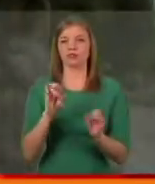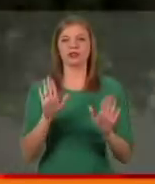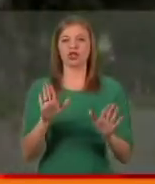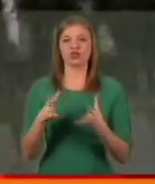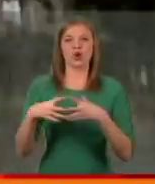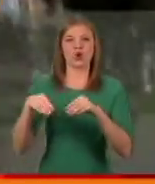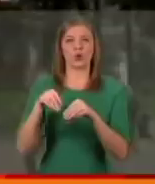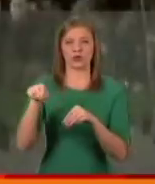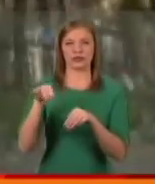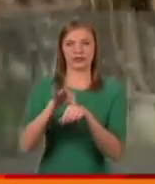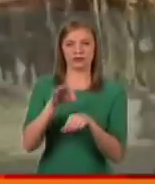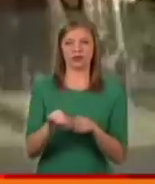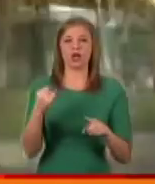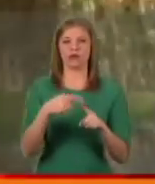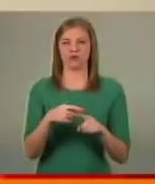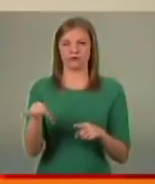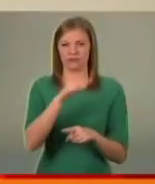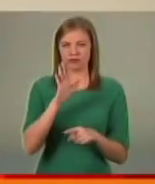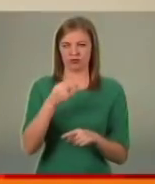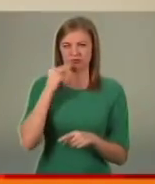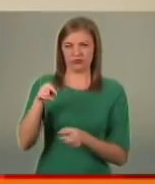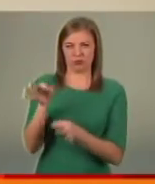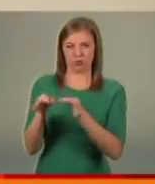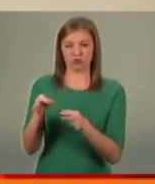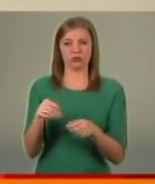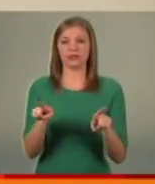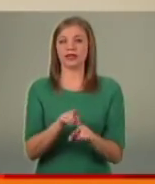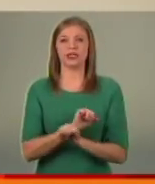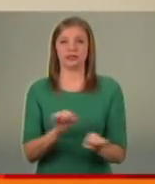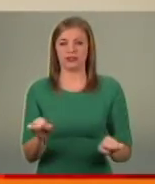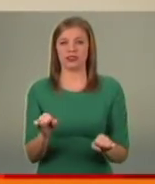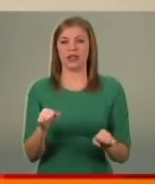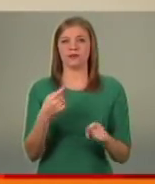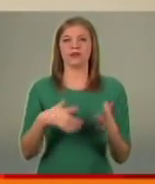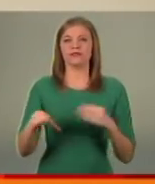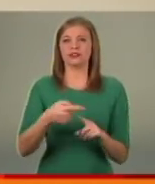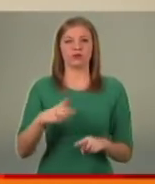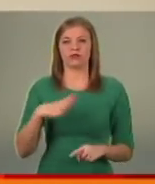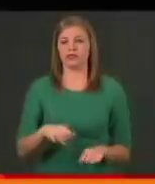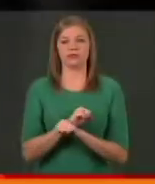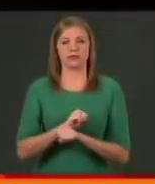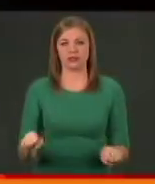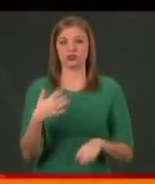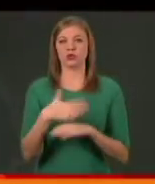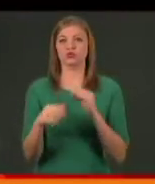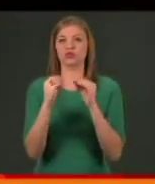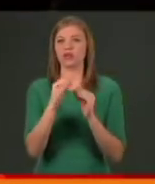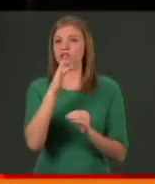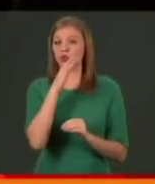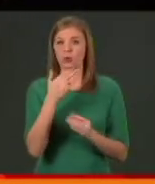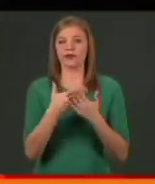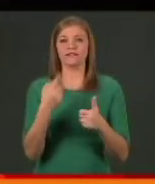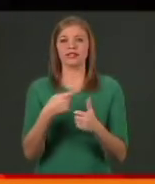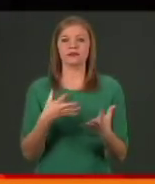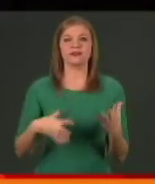лише родинних тиранів, а й осуду. Так жити не можна, розумієте? Тобто всього цього терпіти не можна. Уже 10 років від